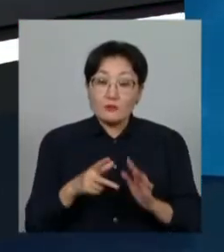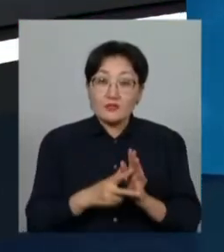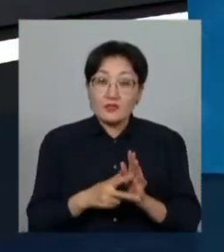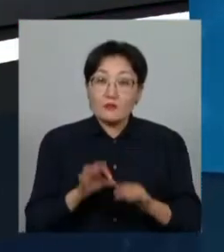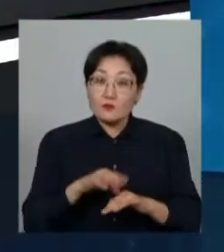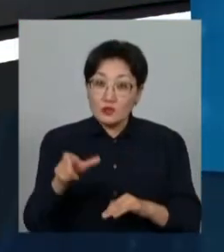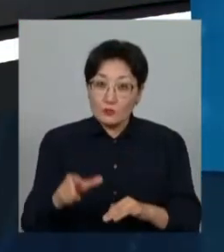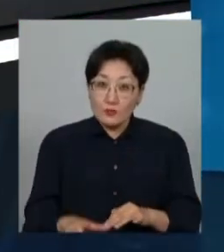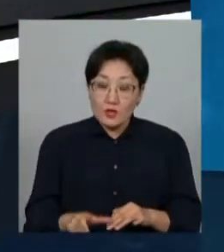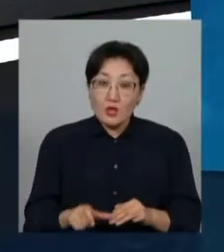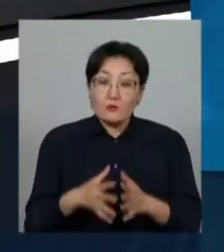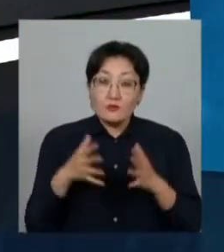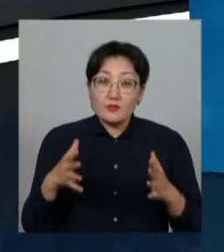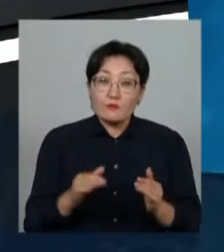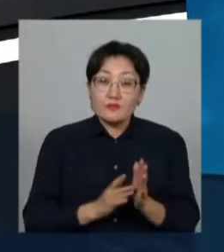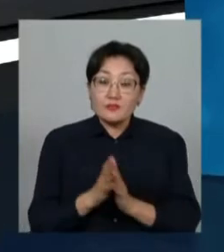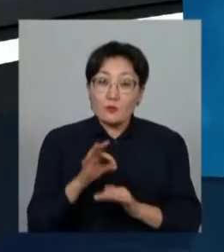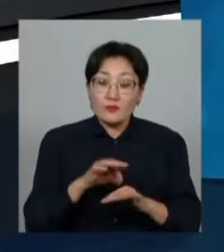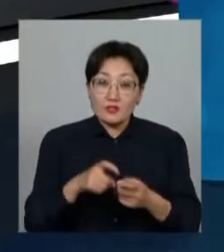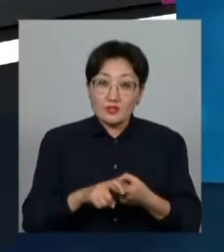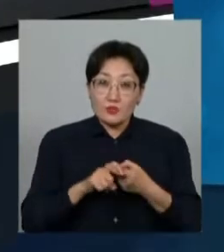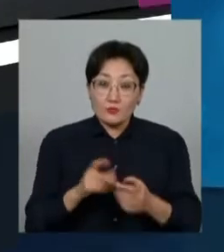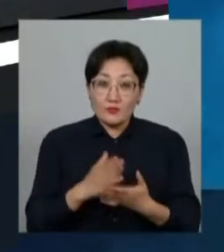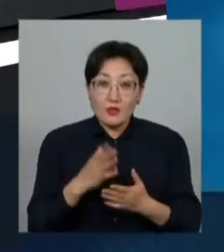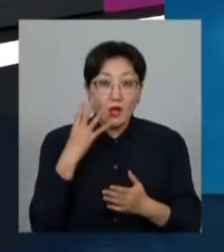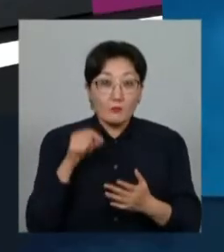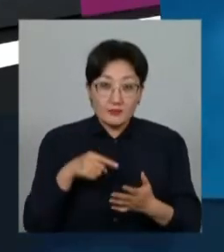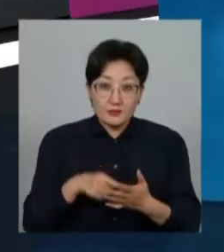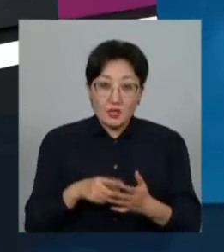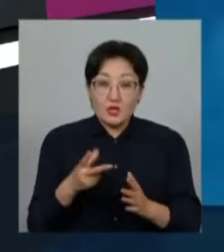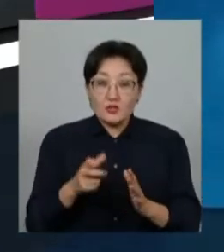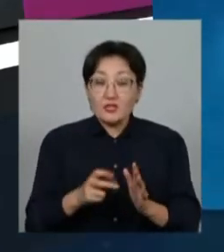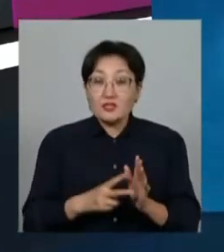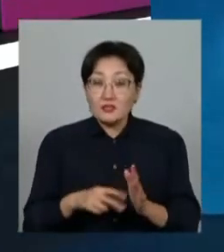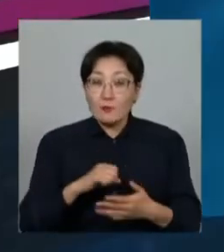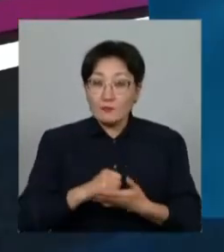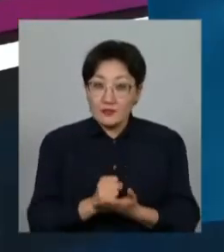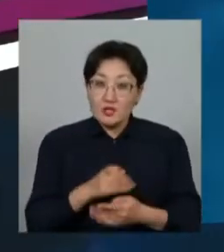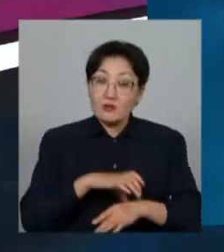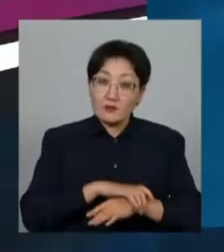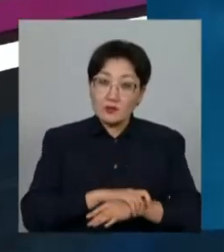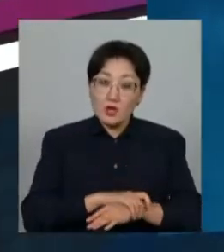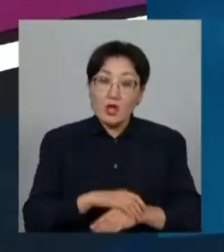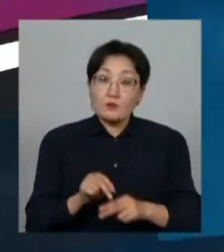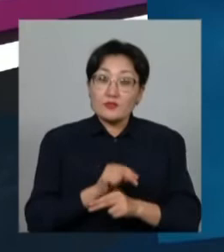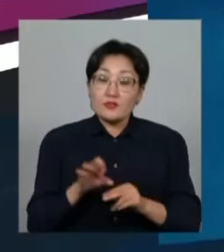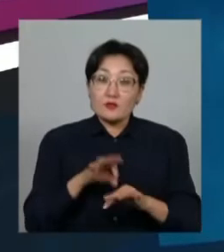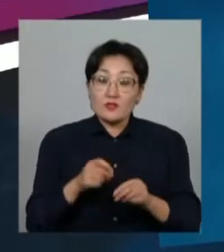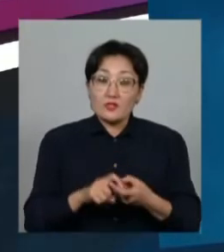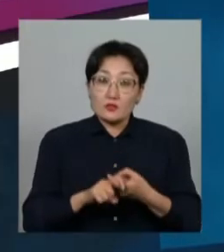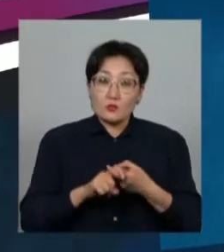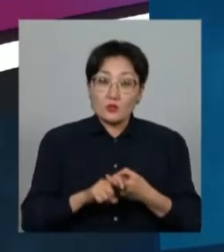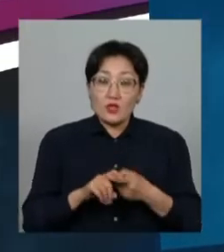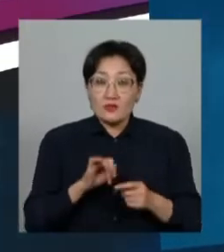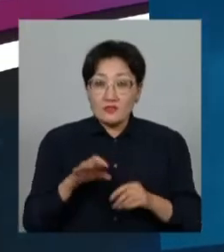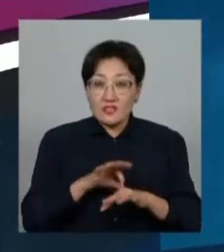8 пациентов. Наибольший прирост инфицированных отмечается в Алматы – 307 подтвержденных факта. Лечатся от